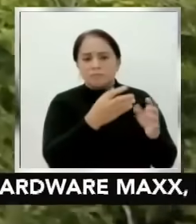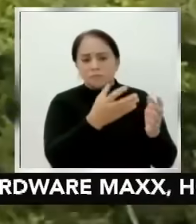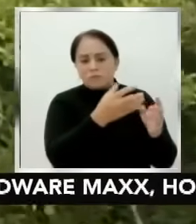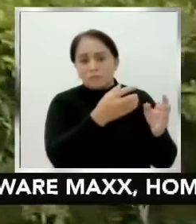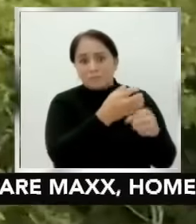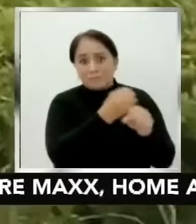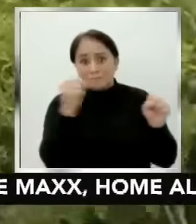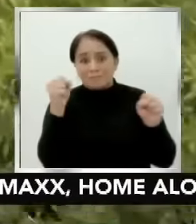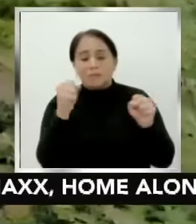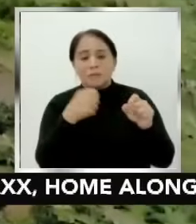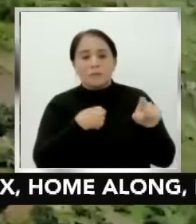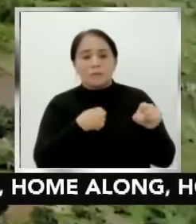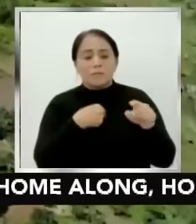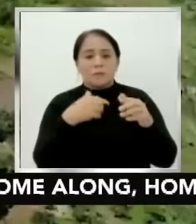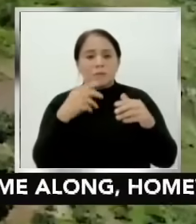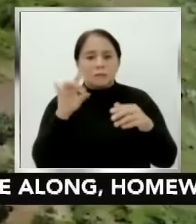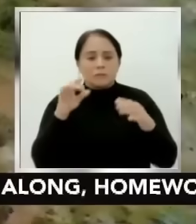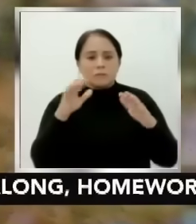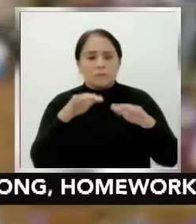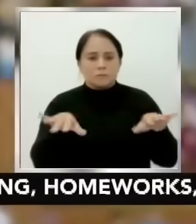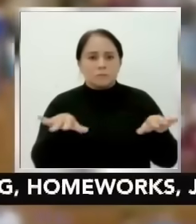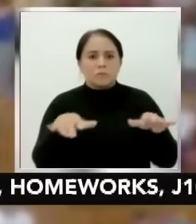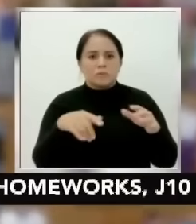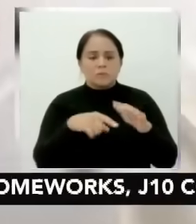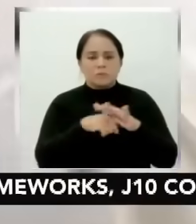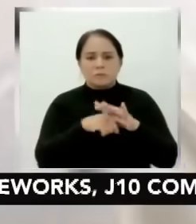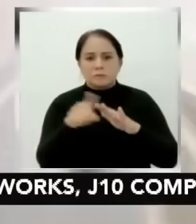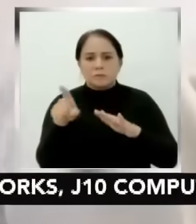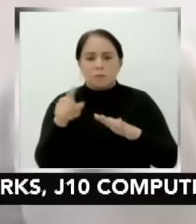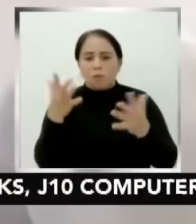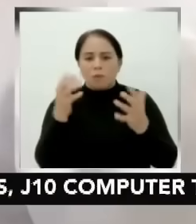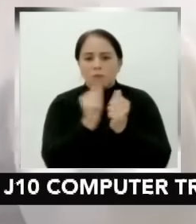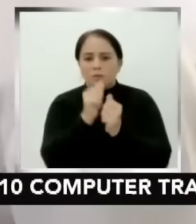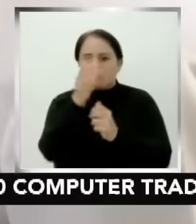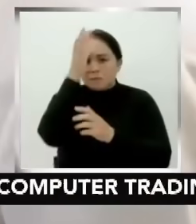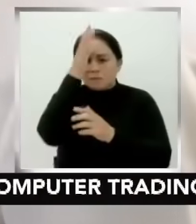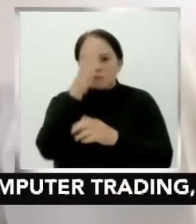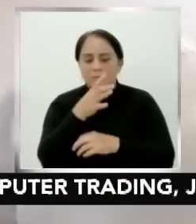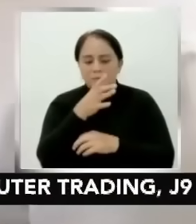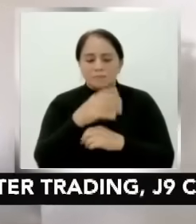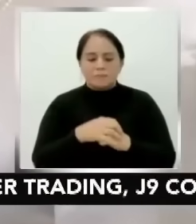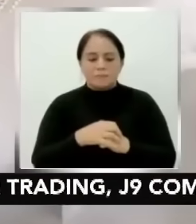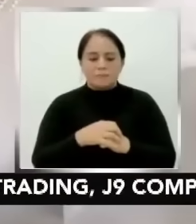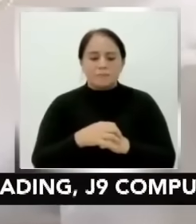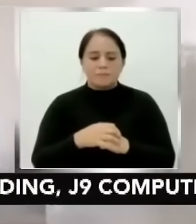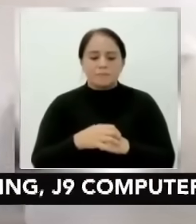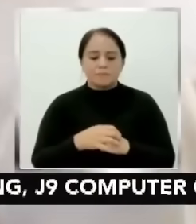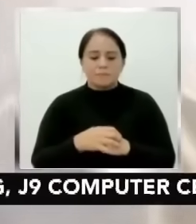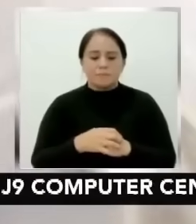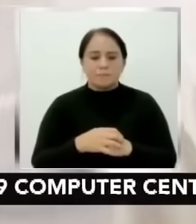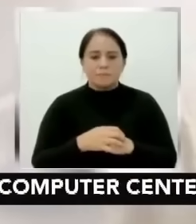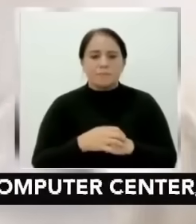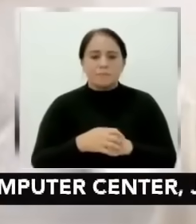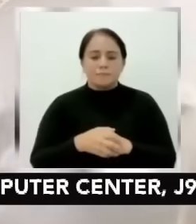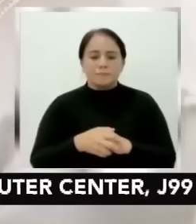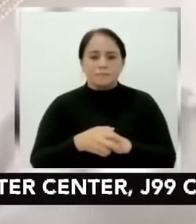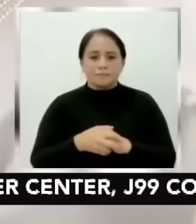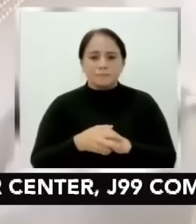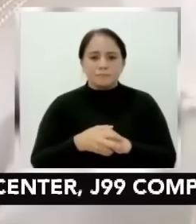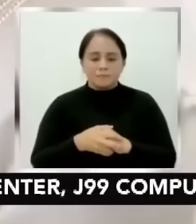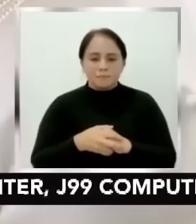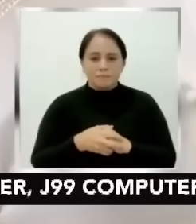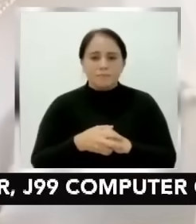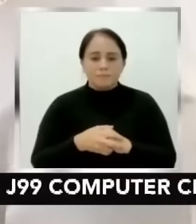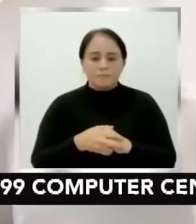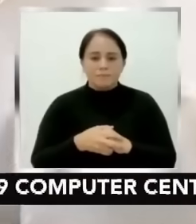minors, tumakas po sila without their parents. Para sa GMA Integrated News, Sanima Refra, nakatutok,